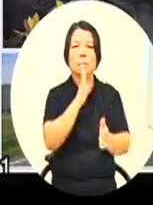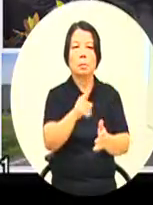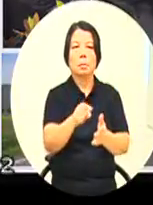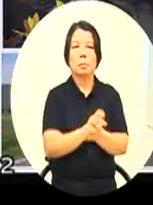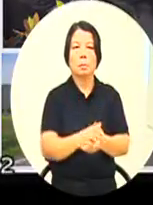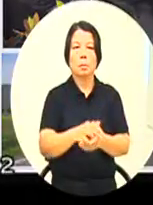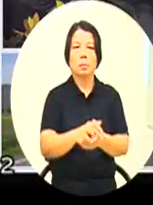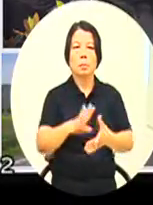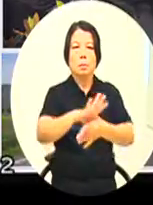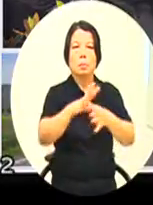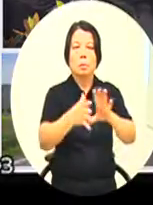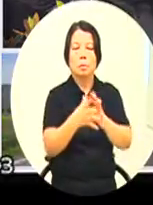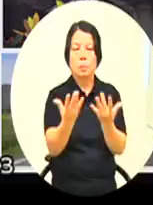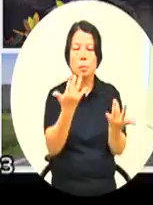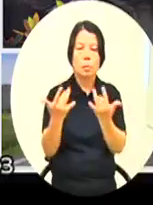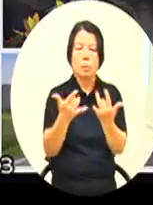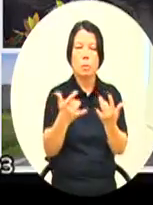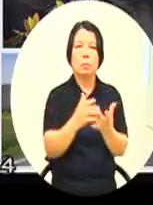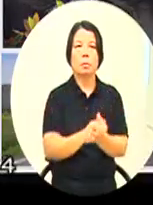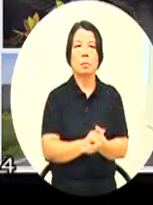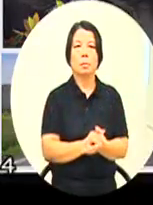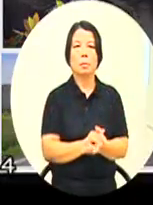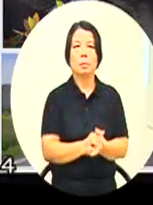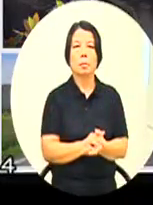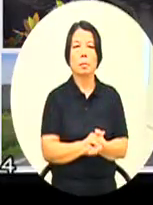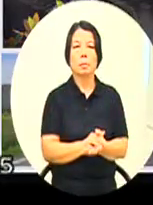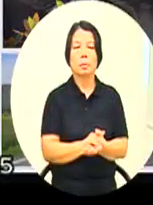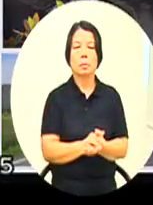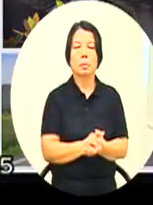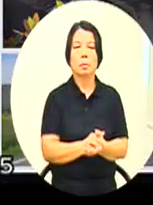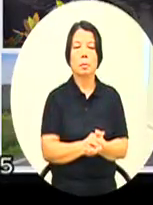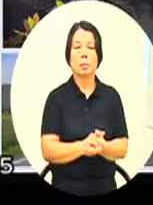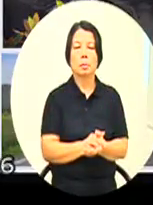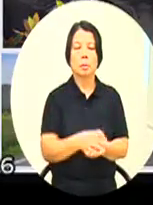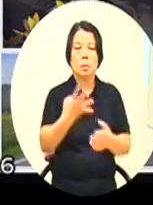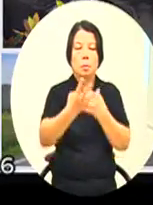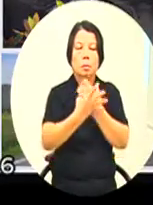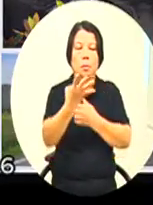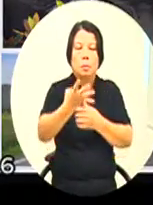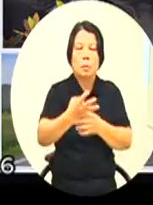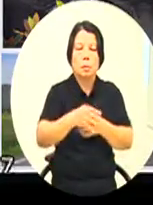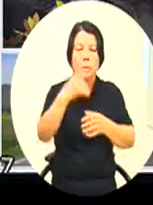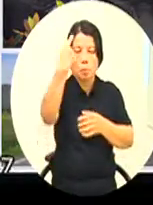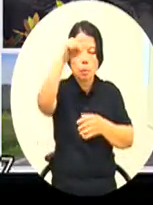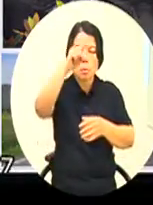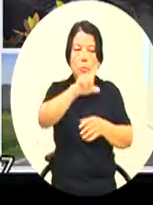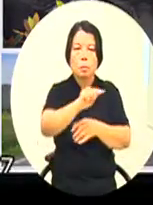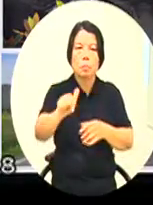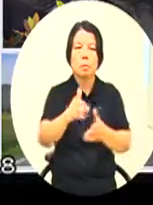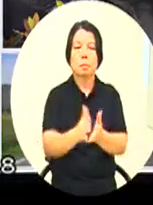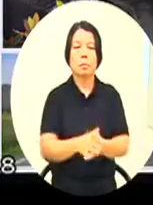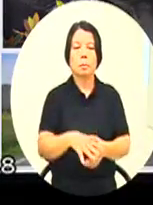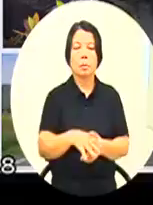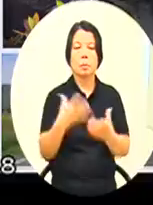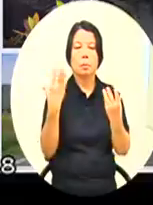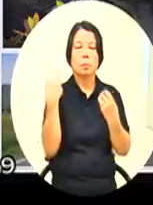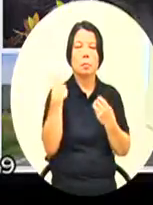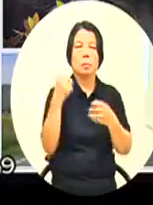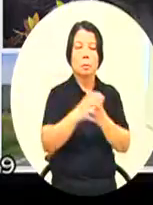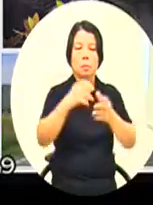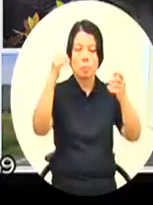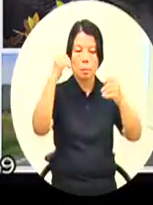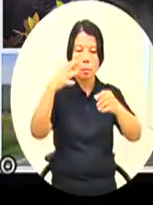个联动街屋的作为市定古迹。那另外呢，还有原台湾总督府交通